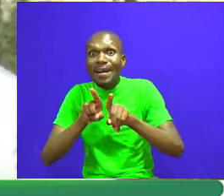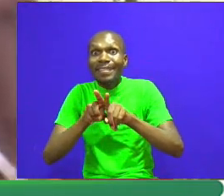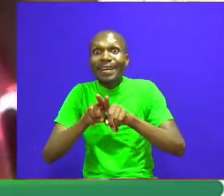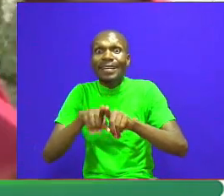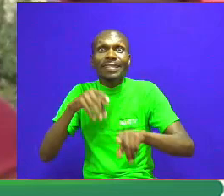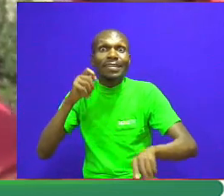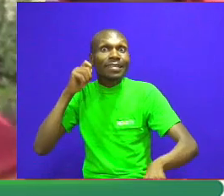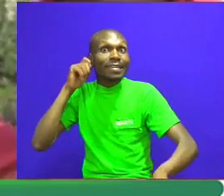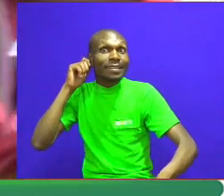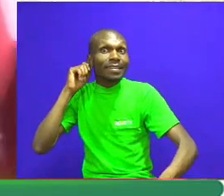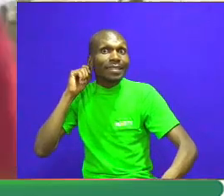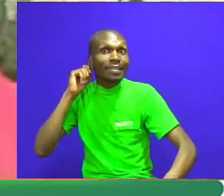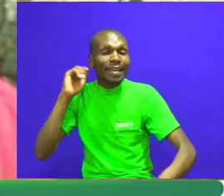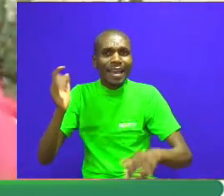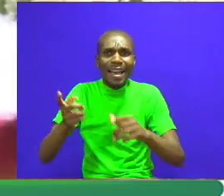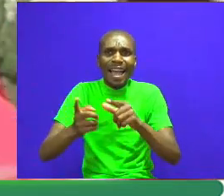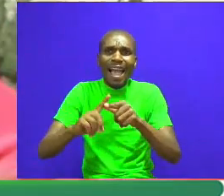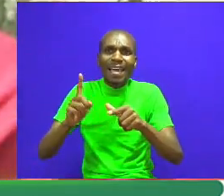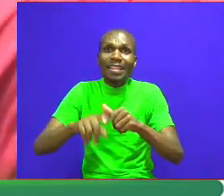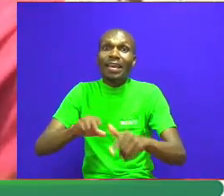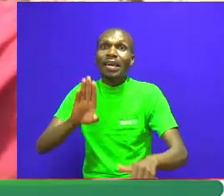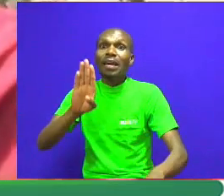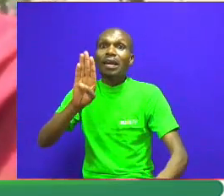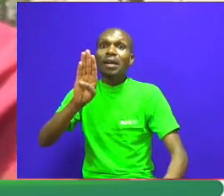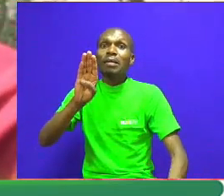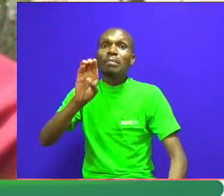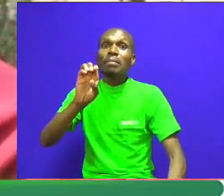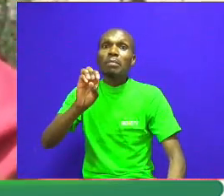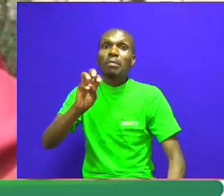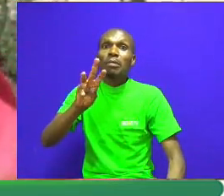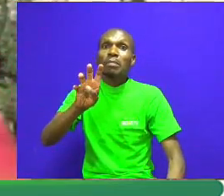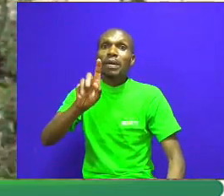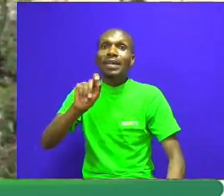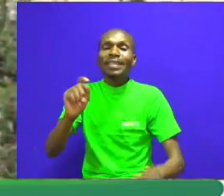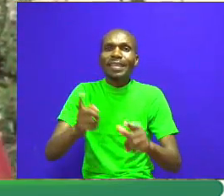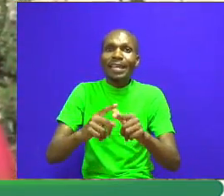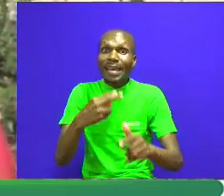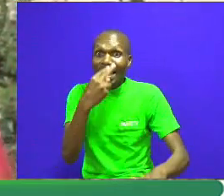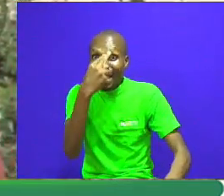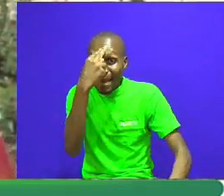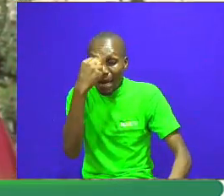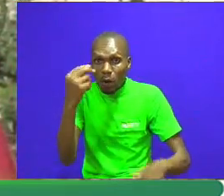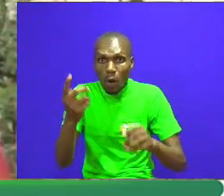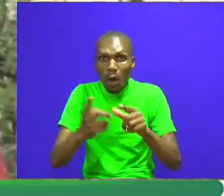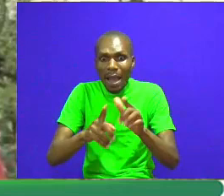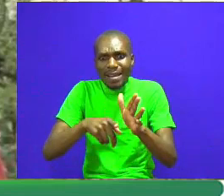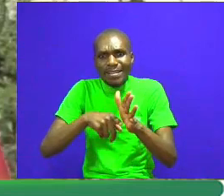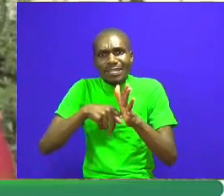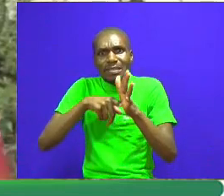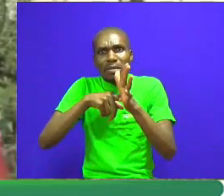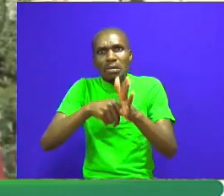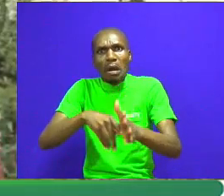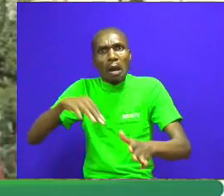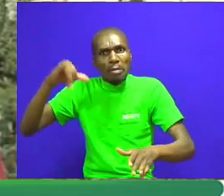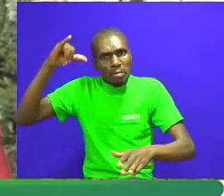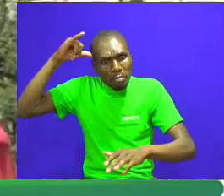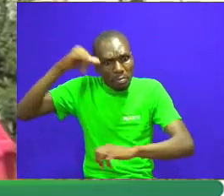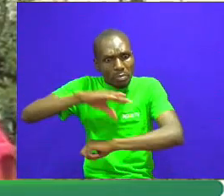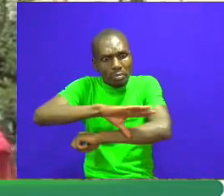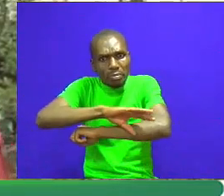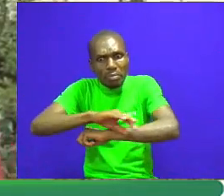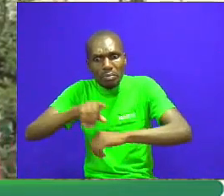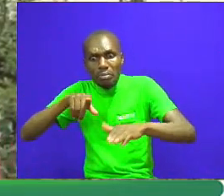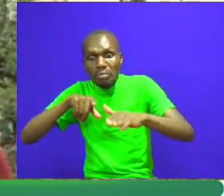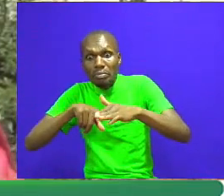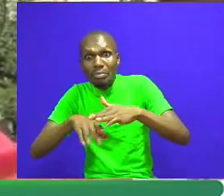hapa. Alafu tuko na Bometi, alafu tuko na Transmara. So hii syndicate inakuwa ng'ombe zinaenda Bometi hapa, kuna